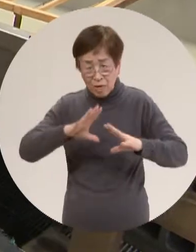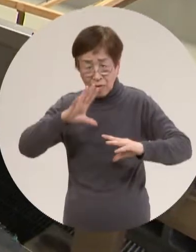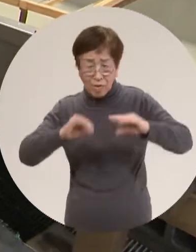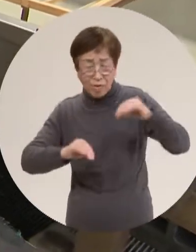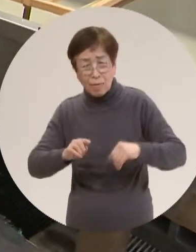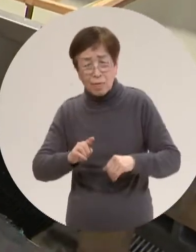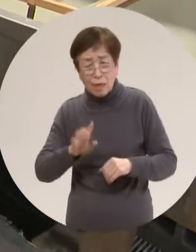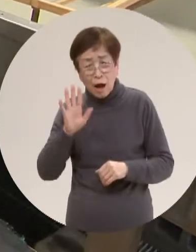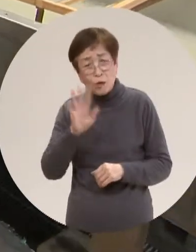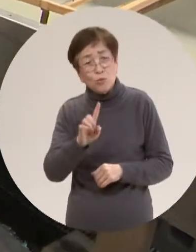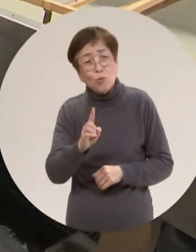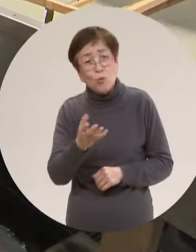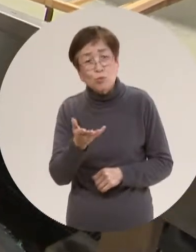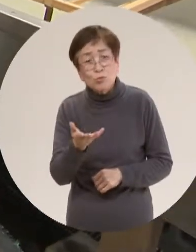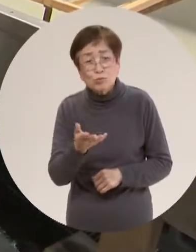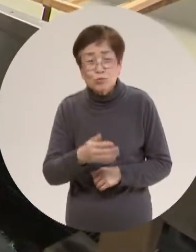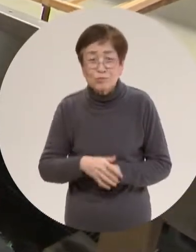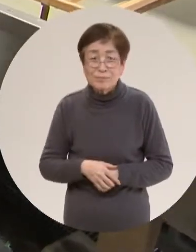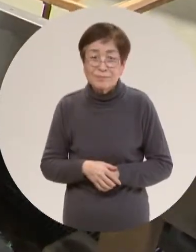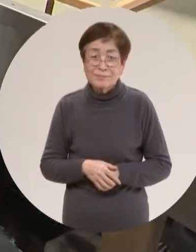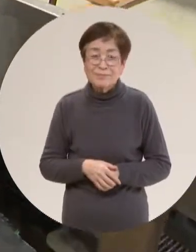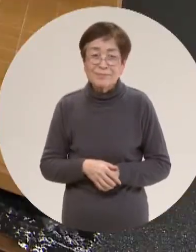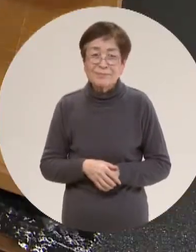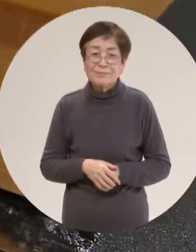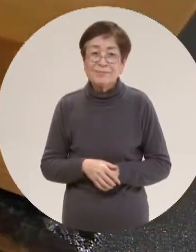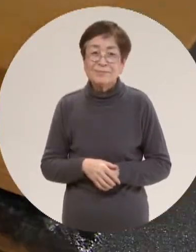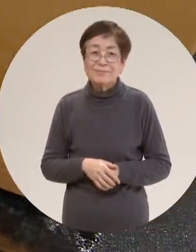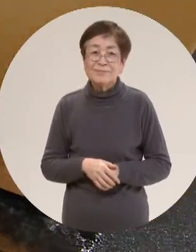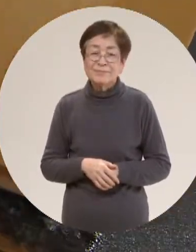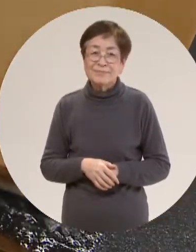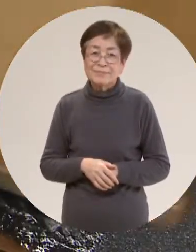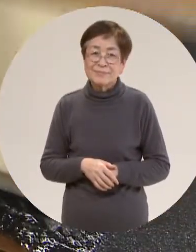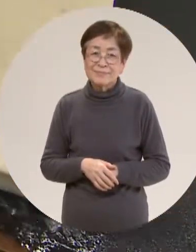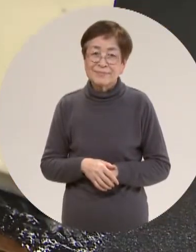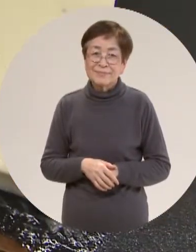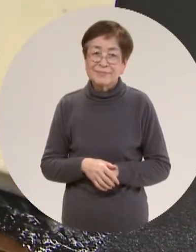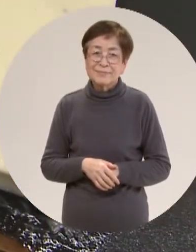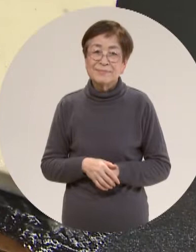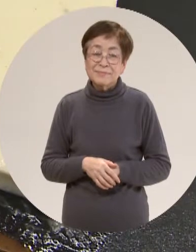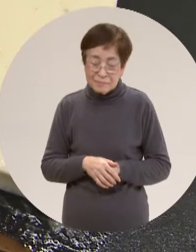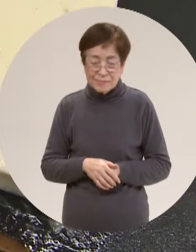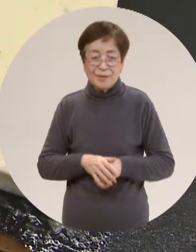すいません、今のびしょびしょなんですけど、この後どうするんですか。